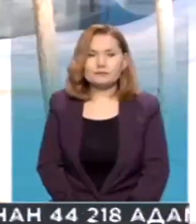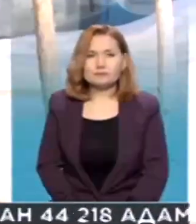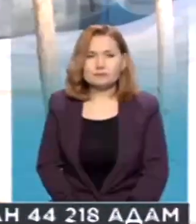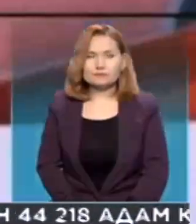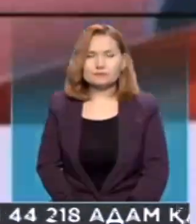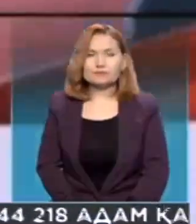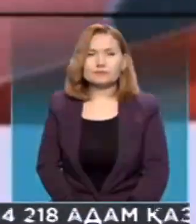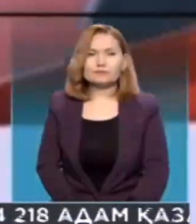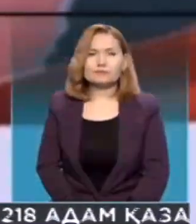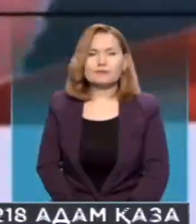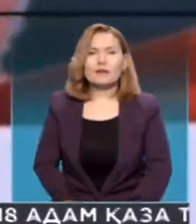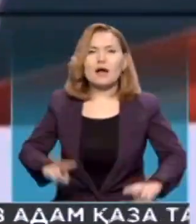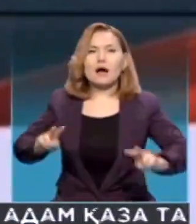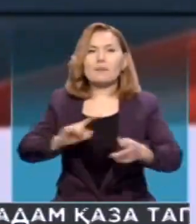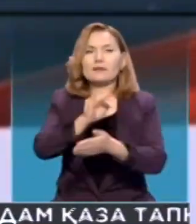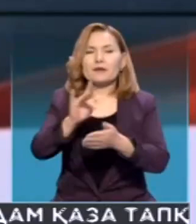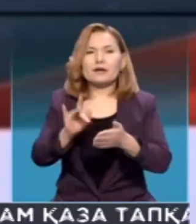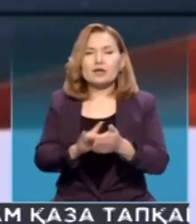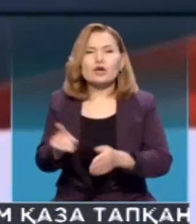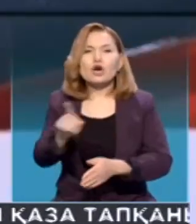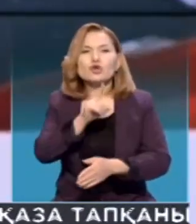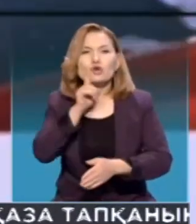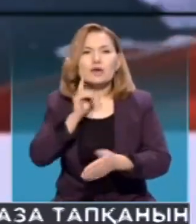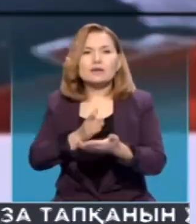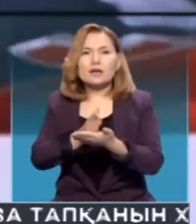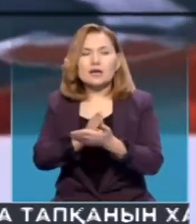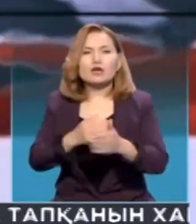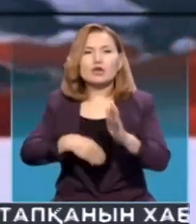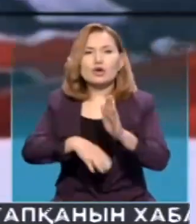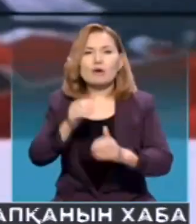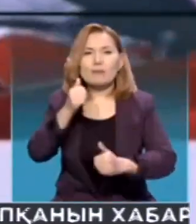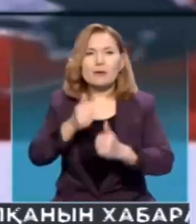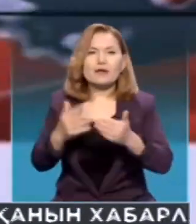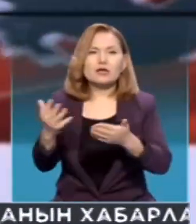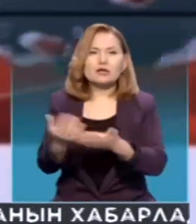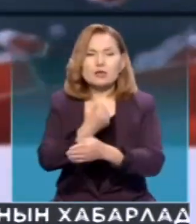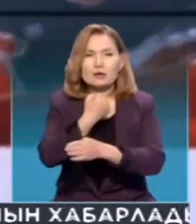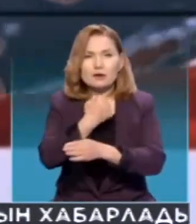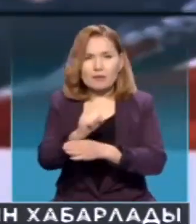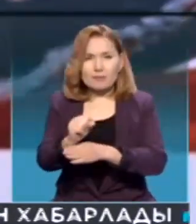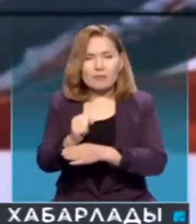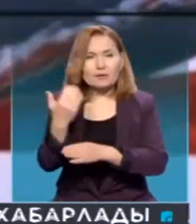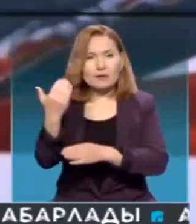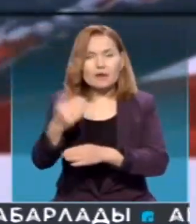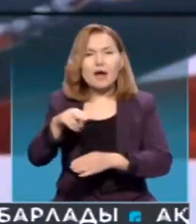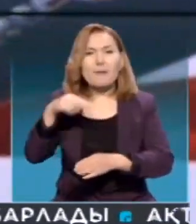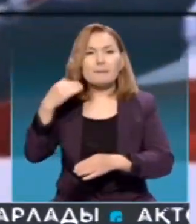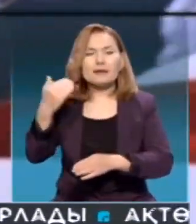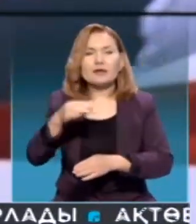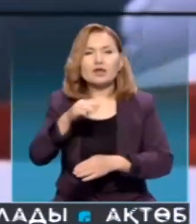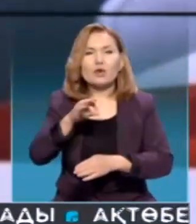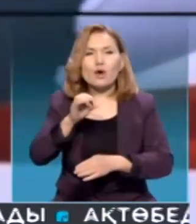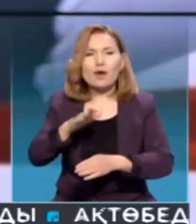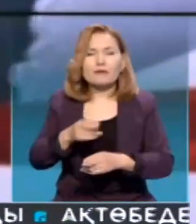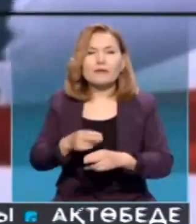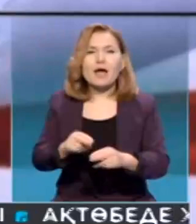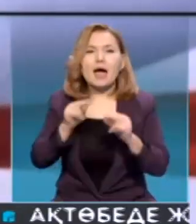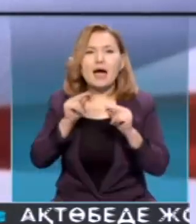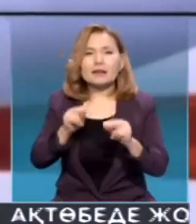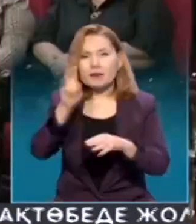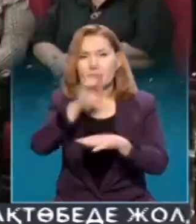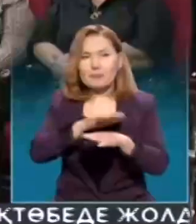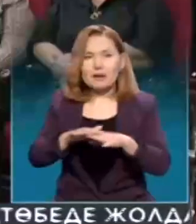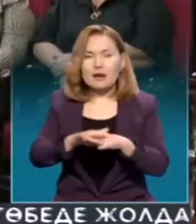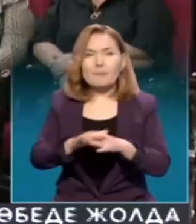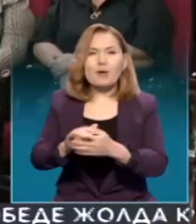арнасы. Елордада жастар саясатының үздігі байқауының жеңімпаздары анықталды. Президент Қасым Жомарт Тоқаевтың әділетті